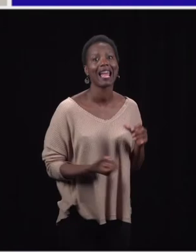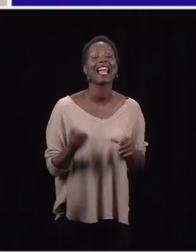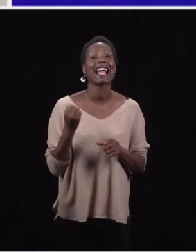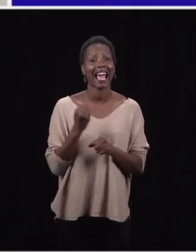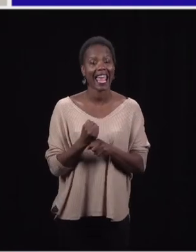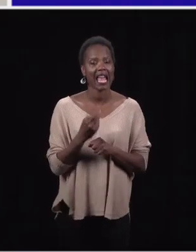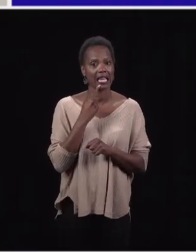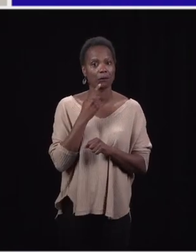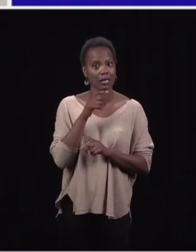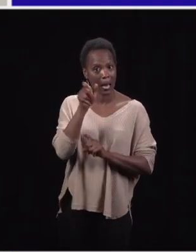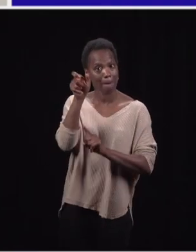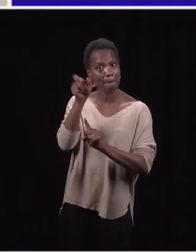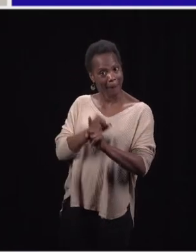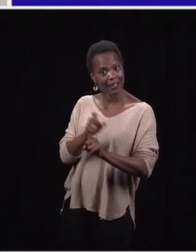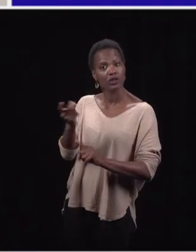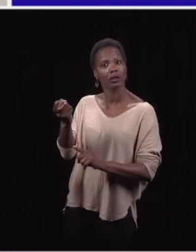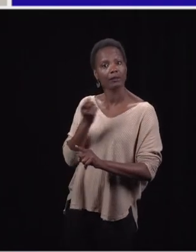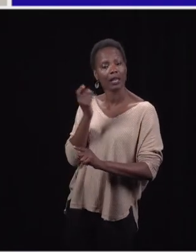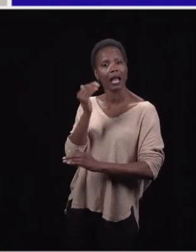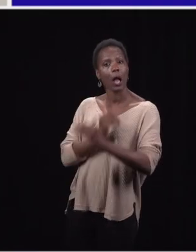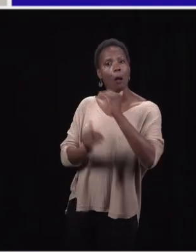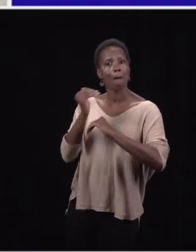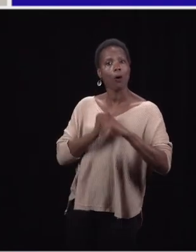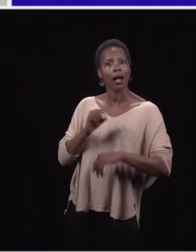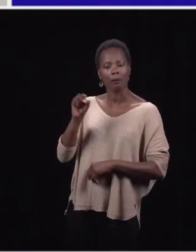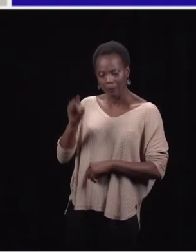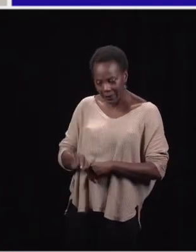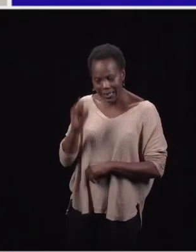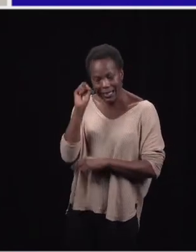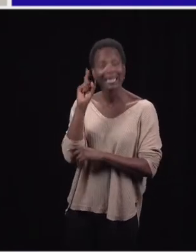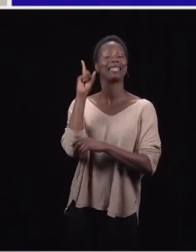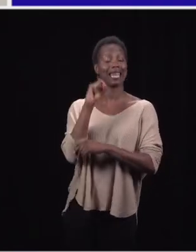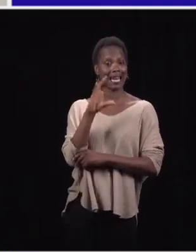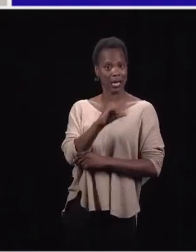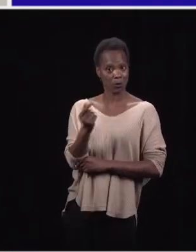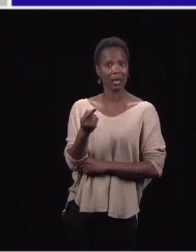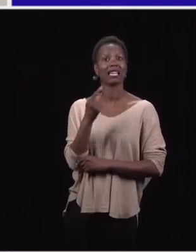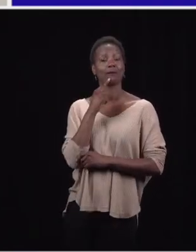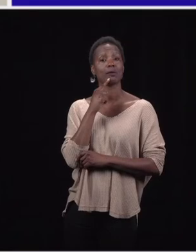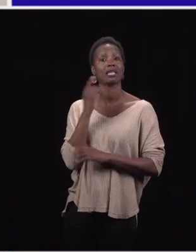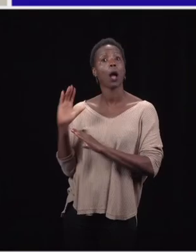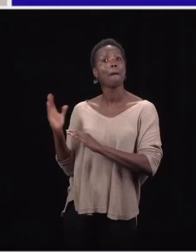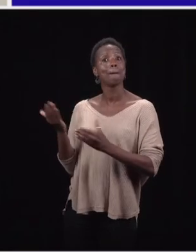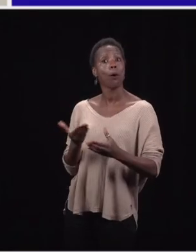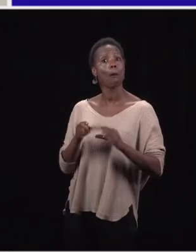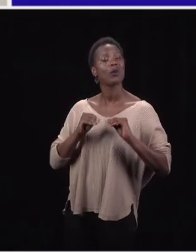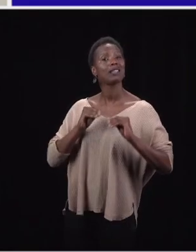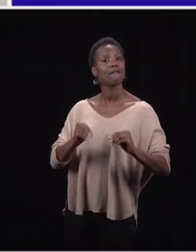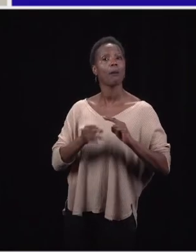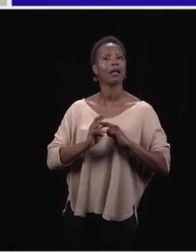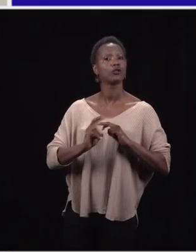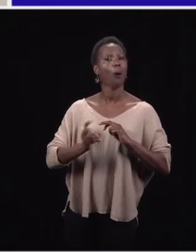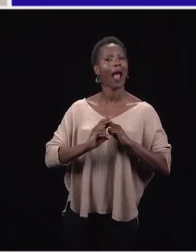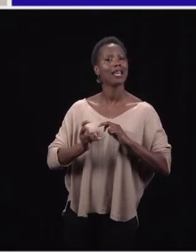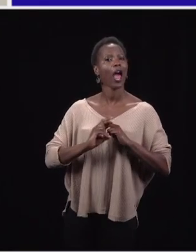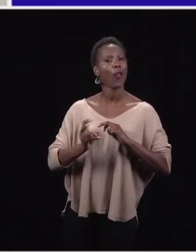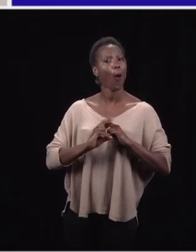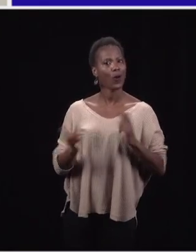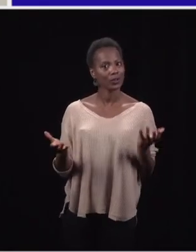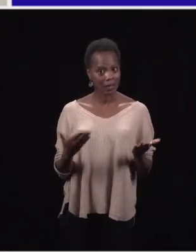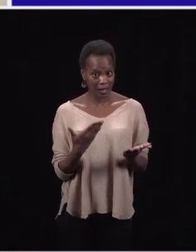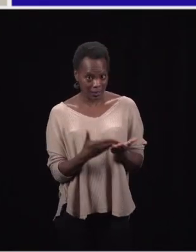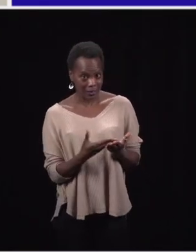qui sont issues de programmes d'équipe numérique et leur proposer c'est justement cette formation en alternance qui donne lieu